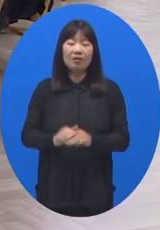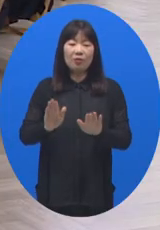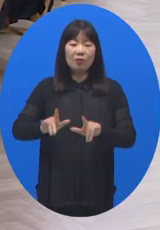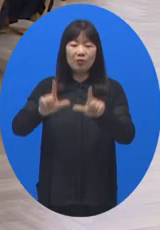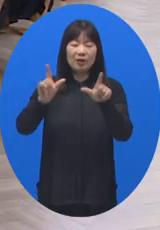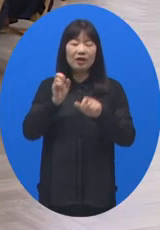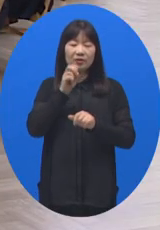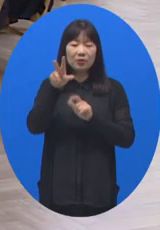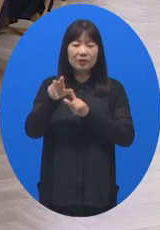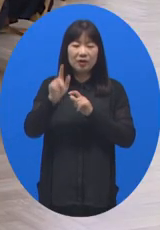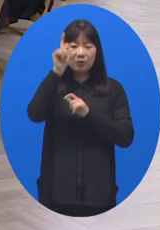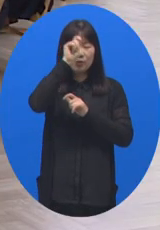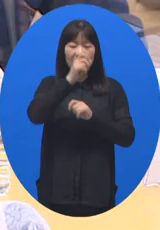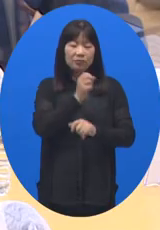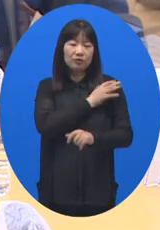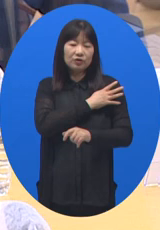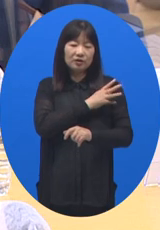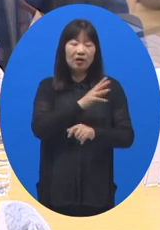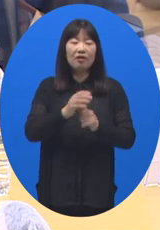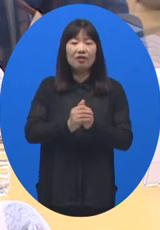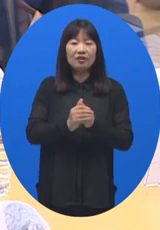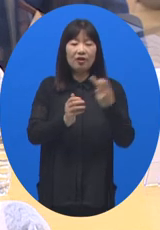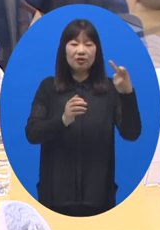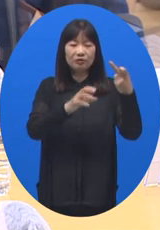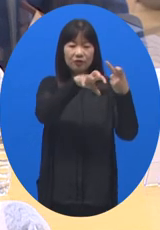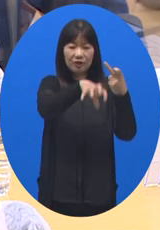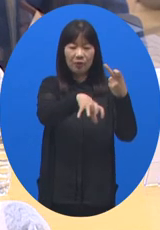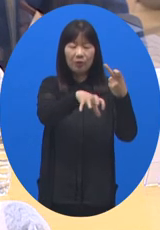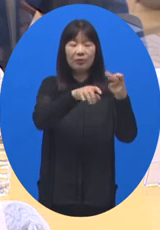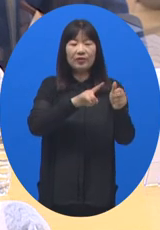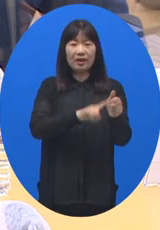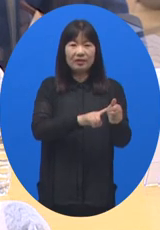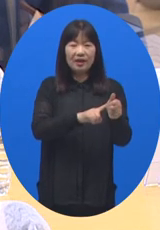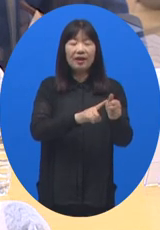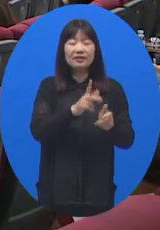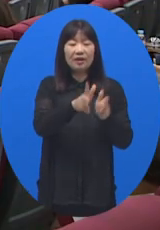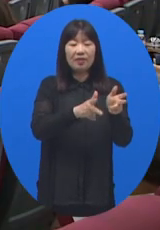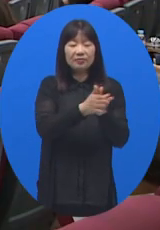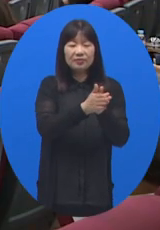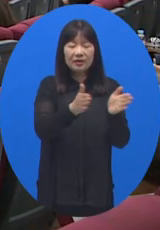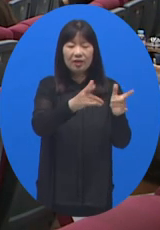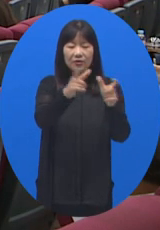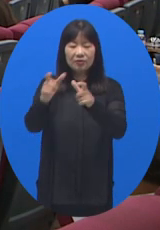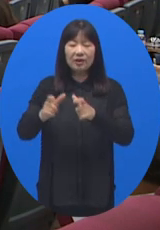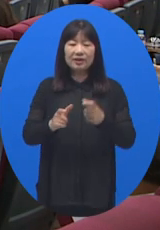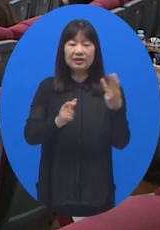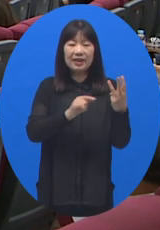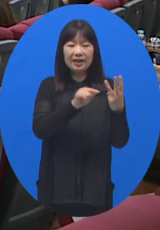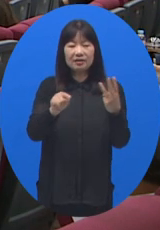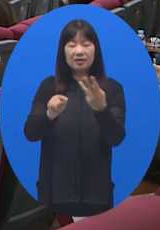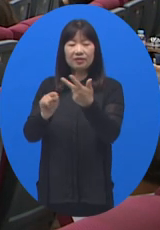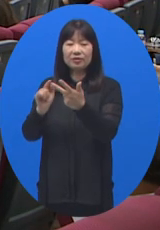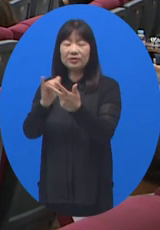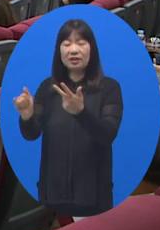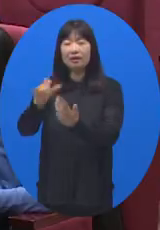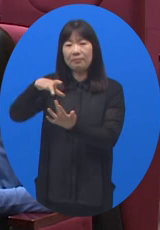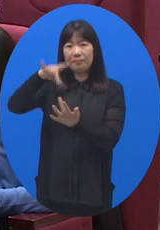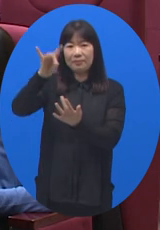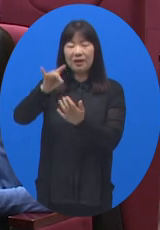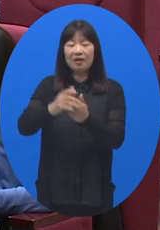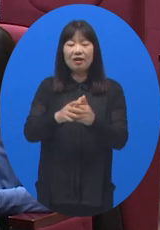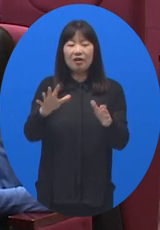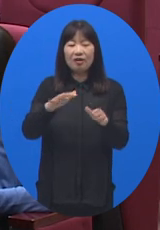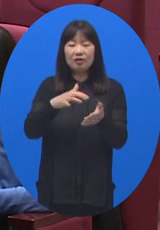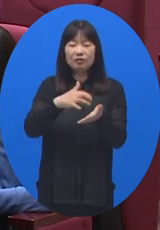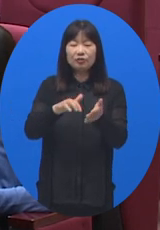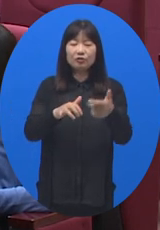올해는 용인 고양 부천 등 12개 시 군을 대상으로 사업을 추진하며 시 군별로 3명에서 일곱 명을 선발해 총